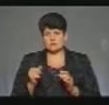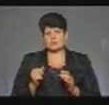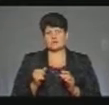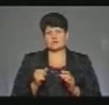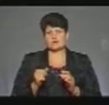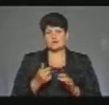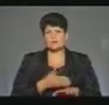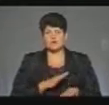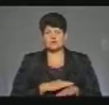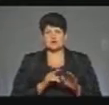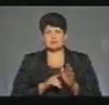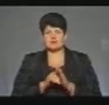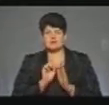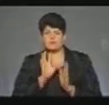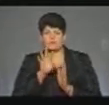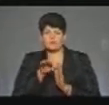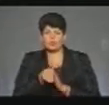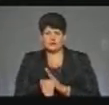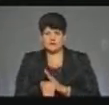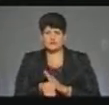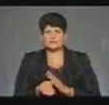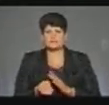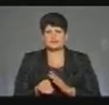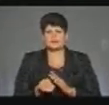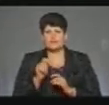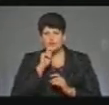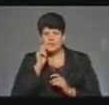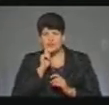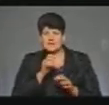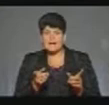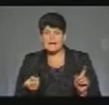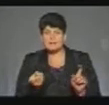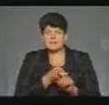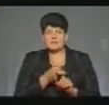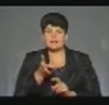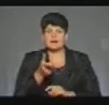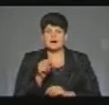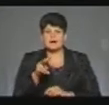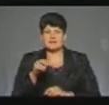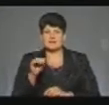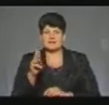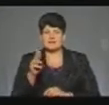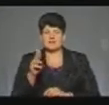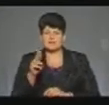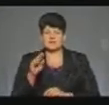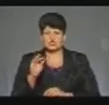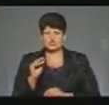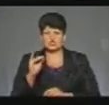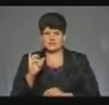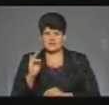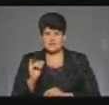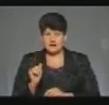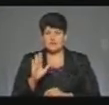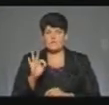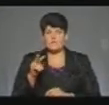Західноукраїнську Народну Республіку і приєднала до себе Галичину. Пізніше була окупована Волинь. Таким чином Польща створила все проблему